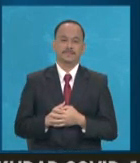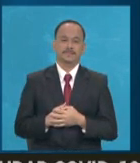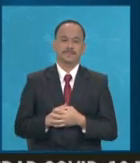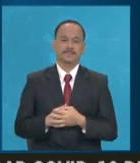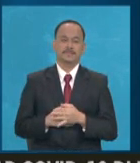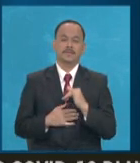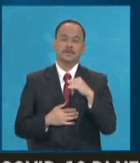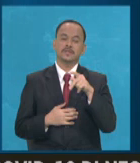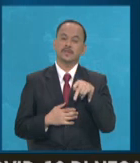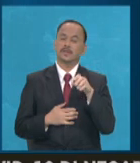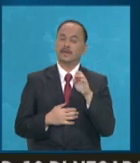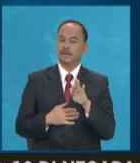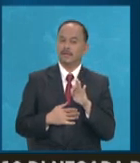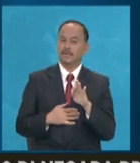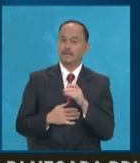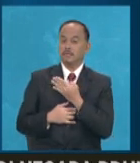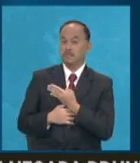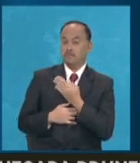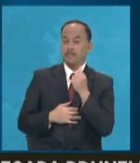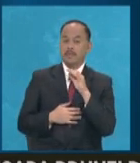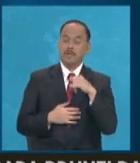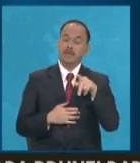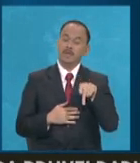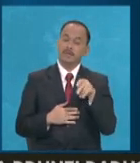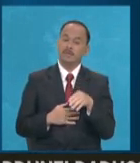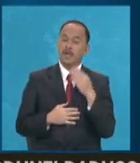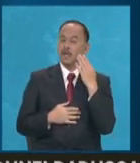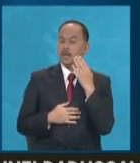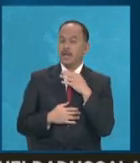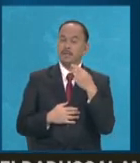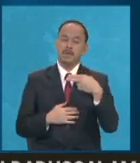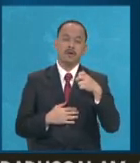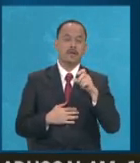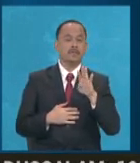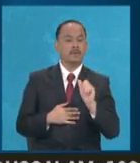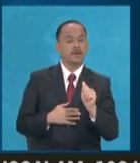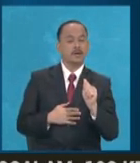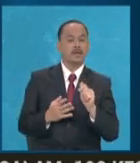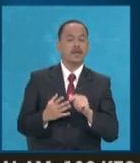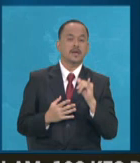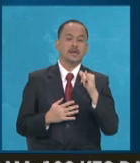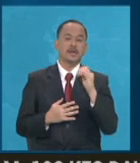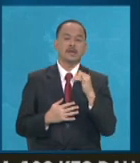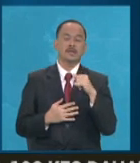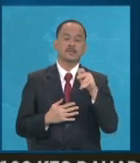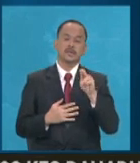JF kejelitaan inspirasiku JF cream herbal dan CF kejelikanya